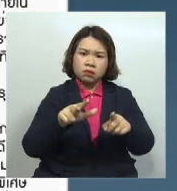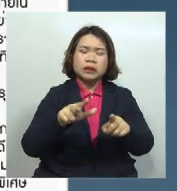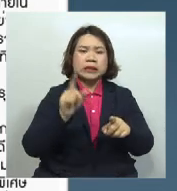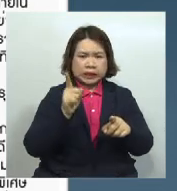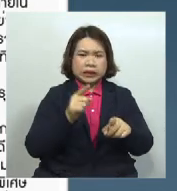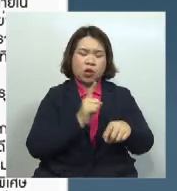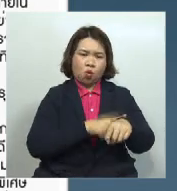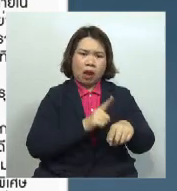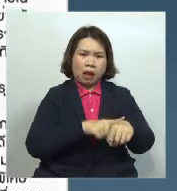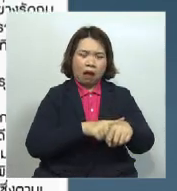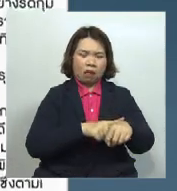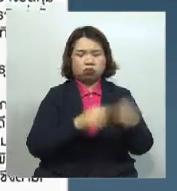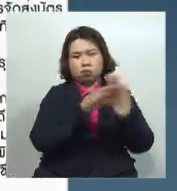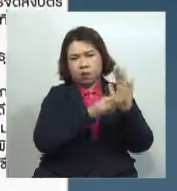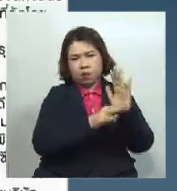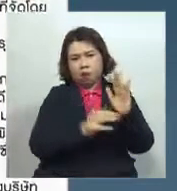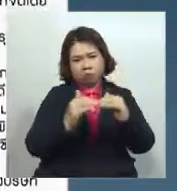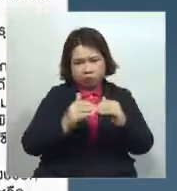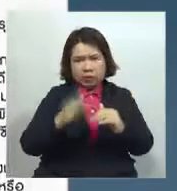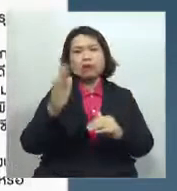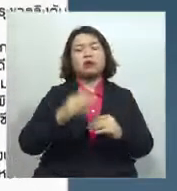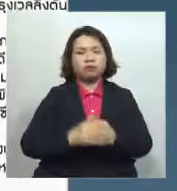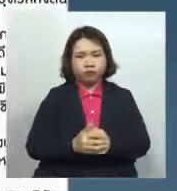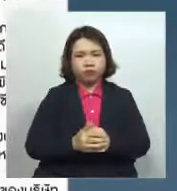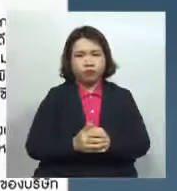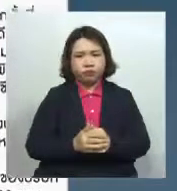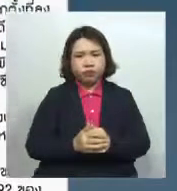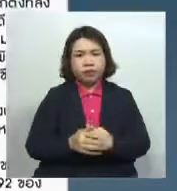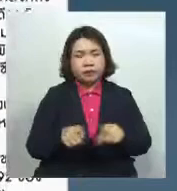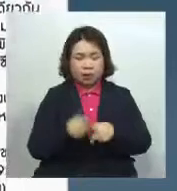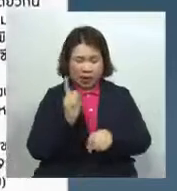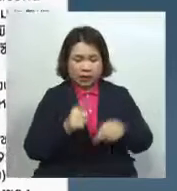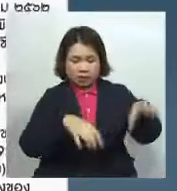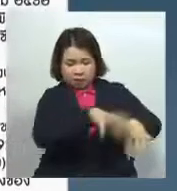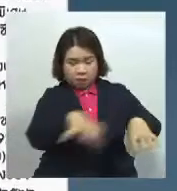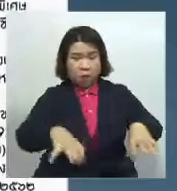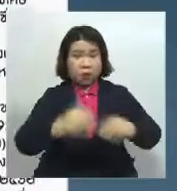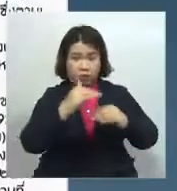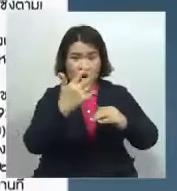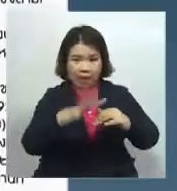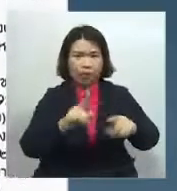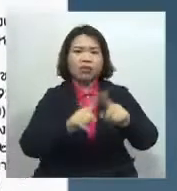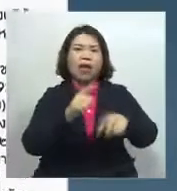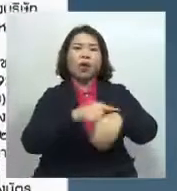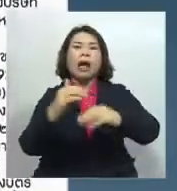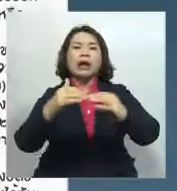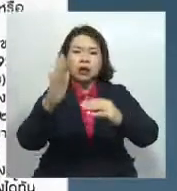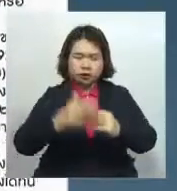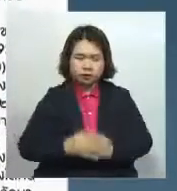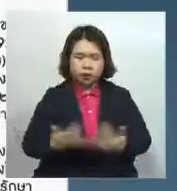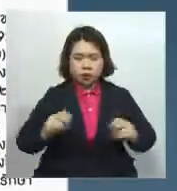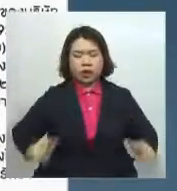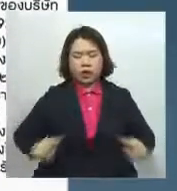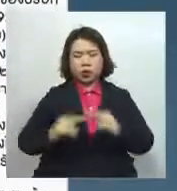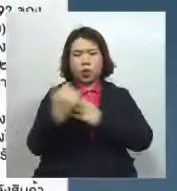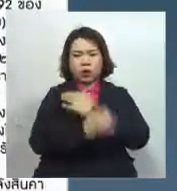เกินจากเวลาการขนส่งเืียบบัรลก่างตามที่หนวยงานเขีวข้องได้กำหนดร่วงกันกระสวงกตประเทศจึได้ห